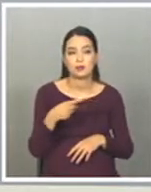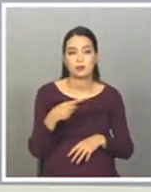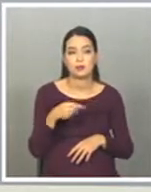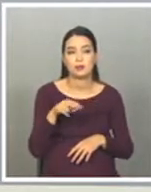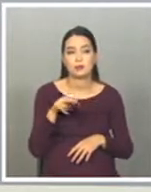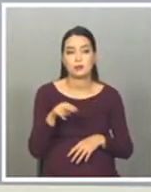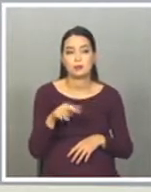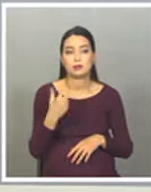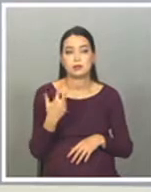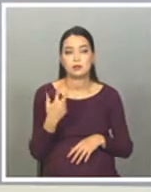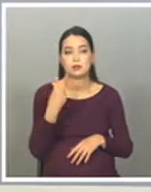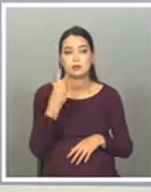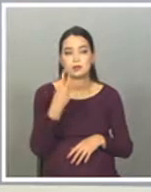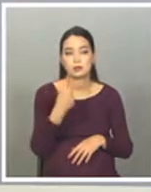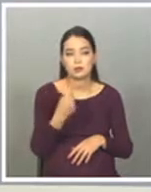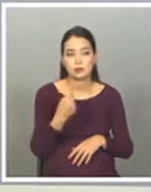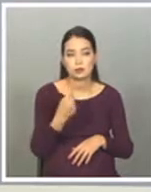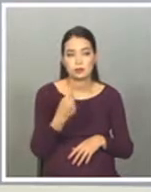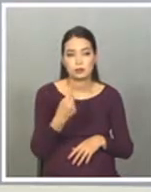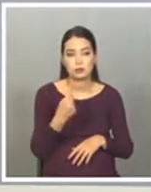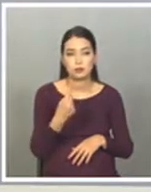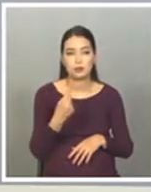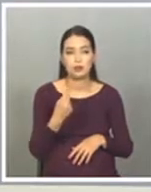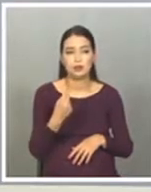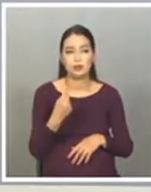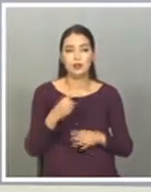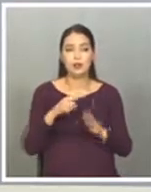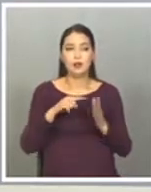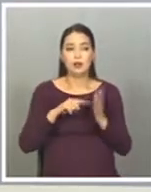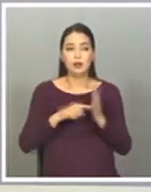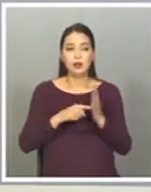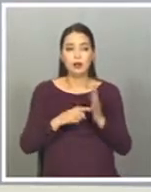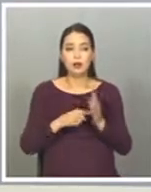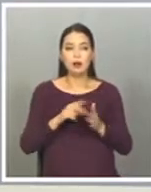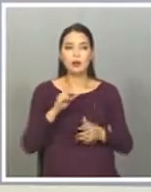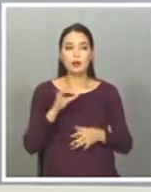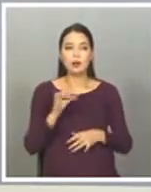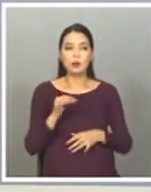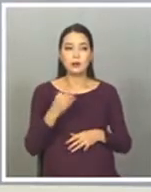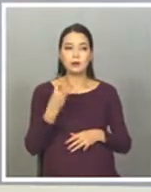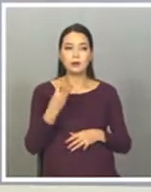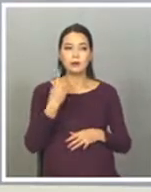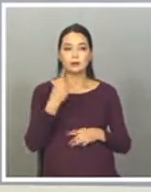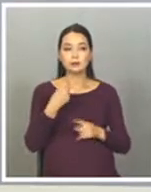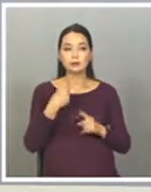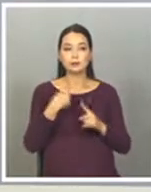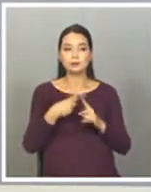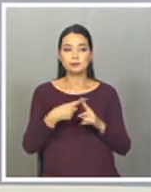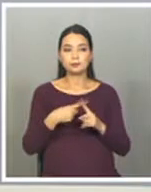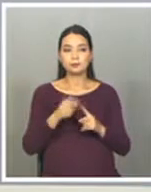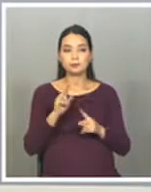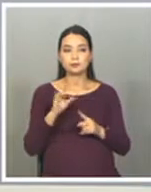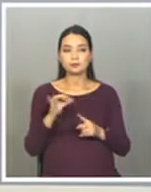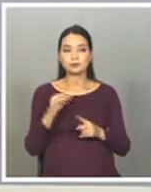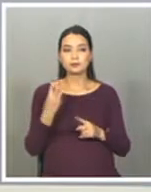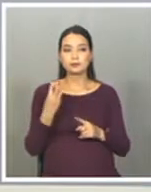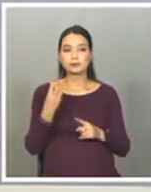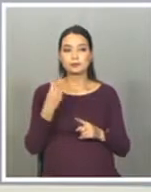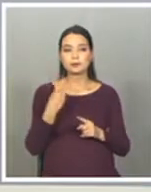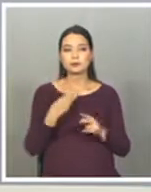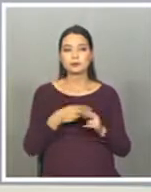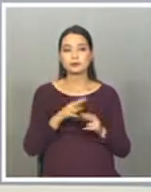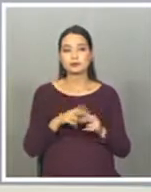азайтылған P-ның 3-тен 1 дәрежесі мен Q-дің 3-тен 1 дәрежесінің көбейтіндісі қосылған Q-дің 3-тен 2 дәрежесі. Бұл екі